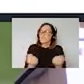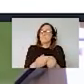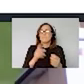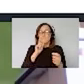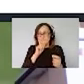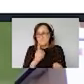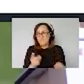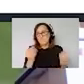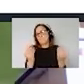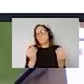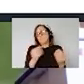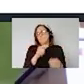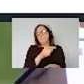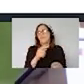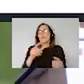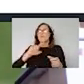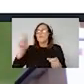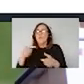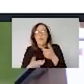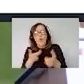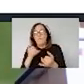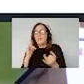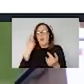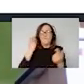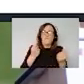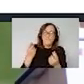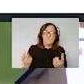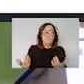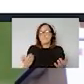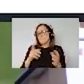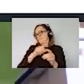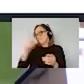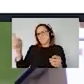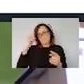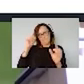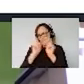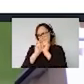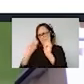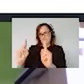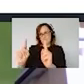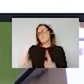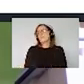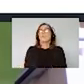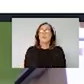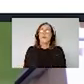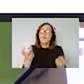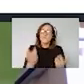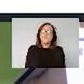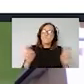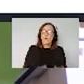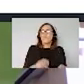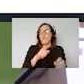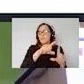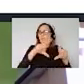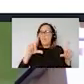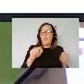Ewidentnie świetnie. Tu co Państwo w to włożą i jak Państwo sobie wymyślą, to już od Państwa zależy. Tworzenie moodboardów, tak jak powiedziałam,